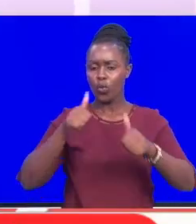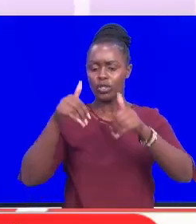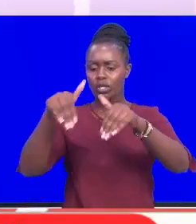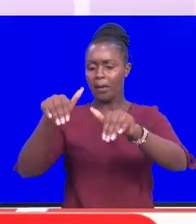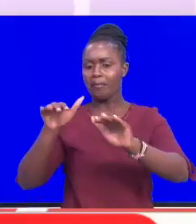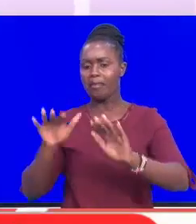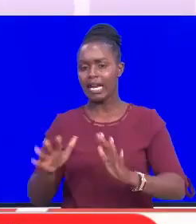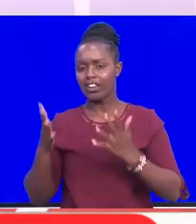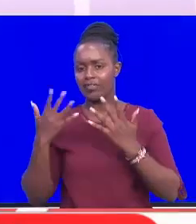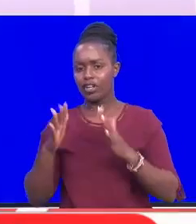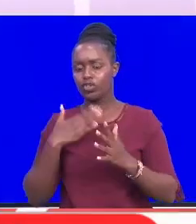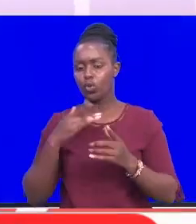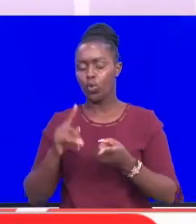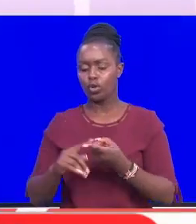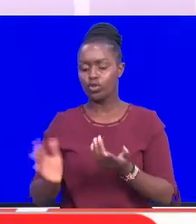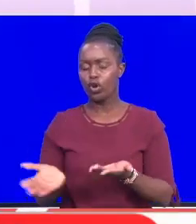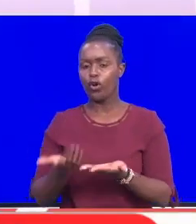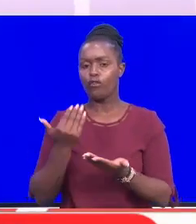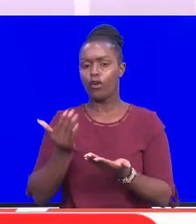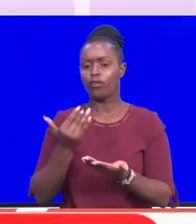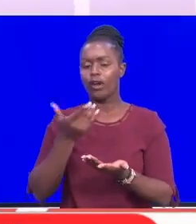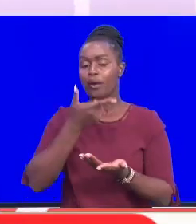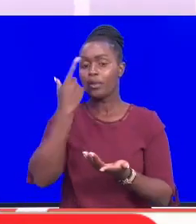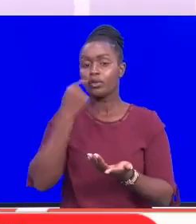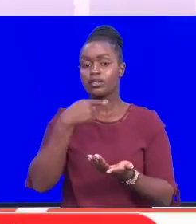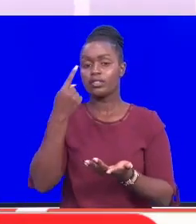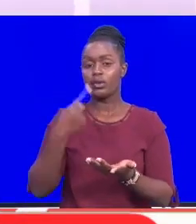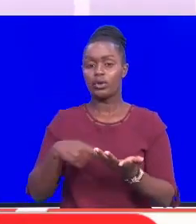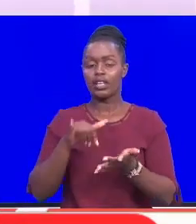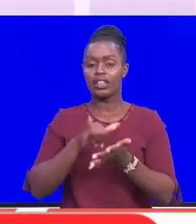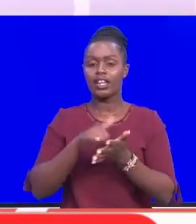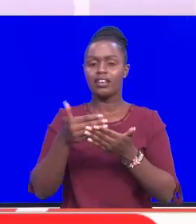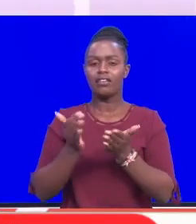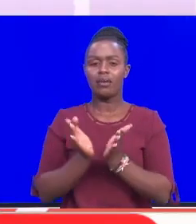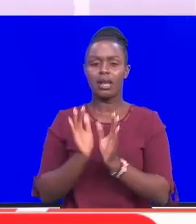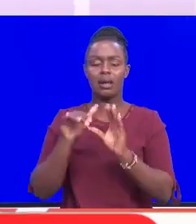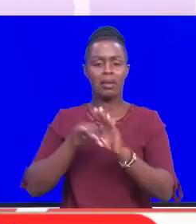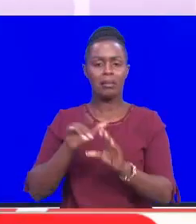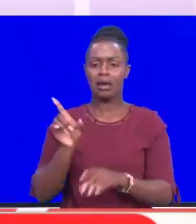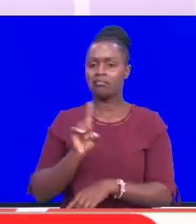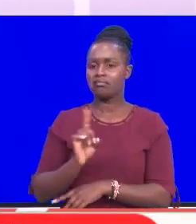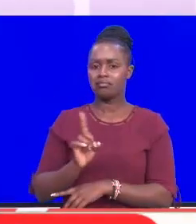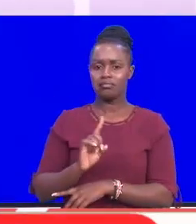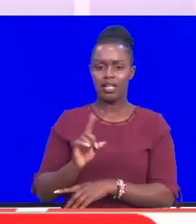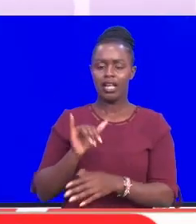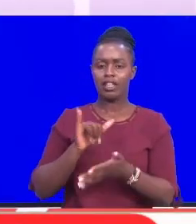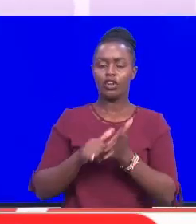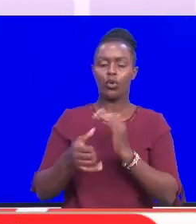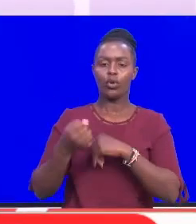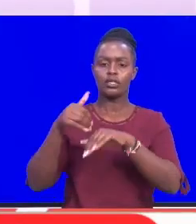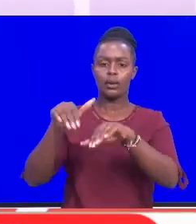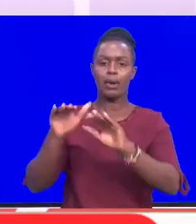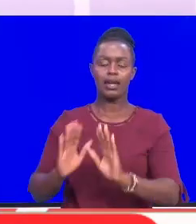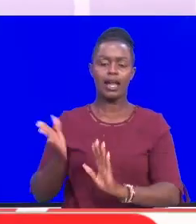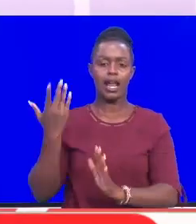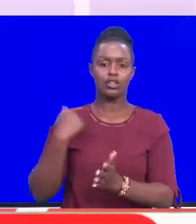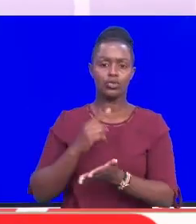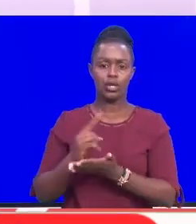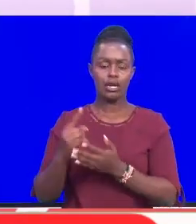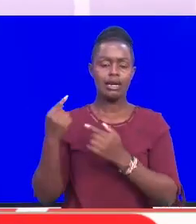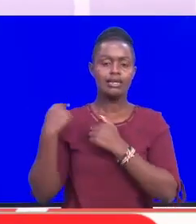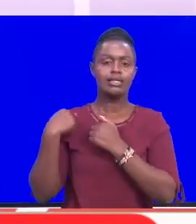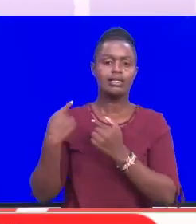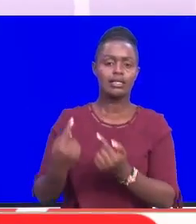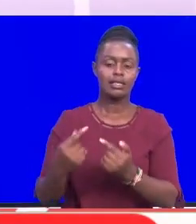mwanao ambaye walimzika kwenye shamba lao majuma machache yaliyopita. Kulingana na familia hii, tangu kuzikwa kwa mwili